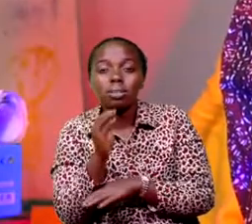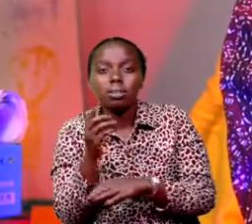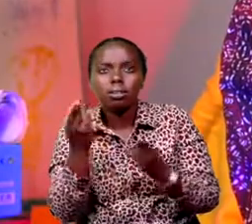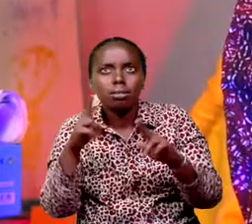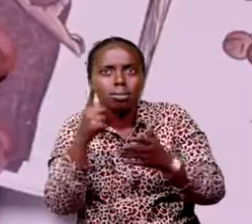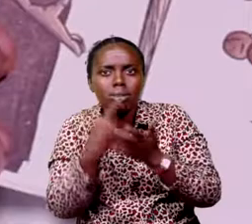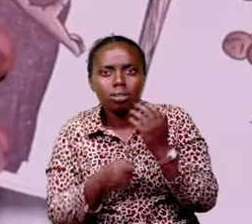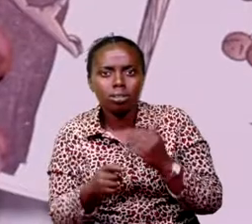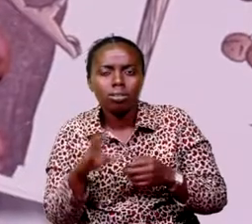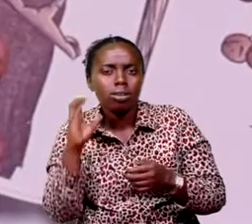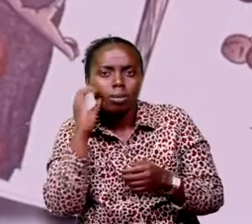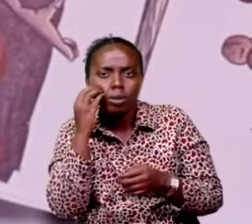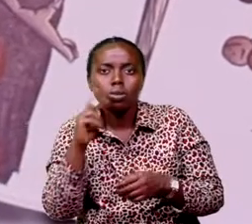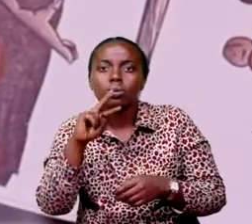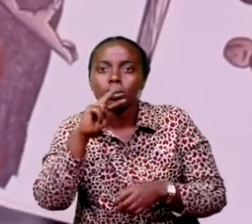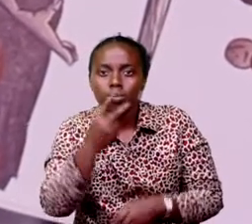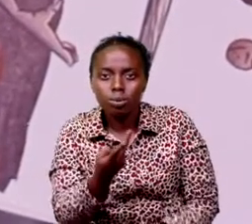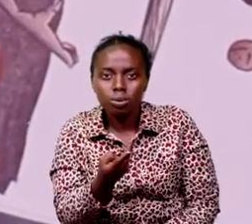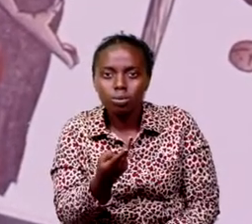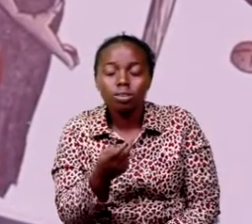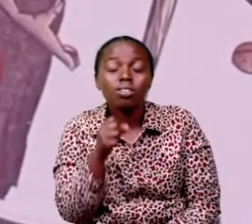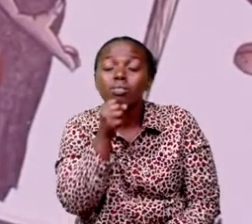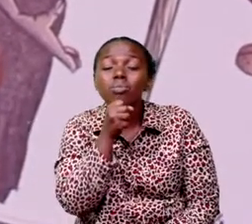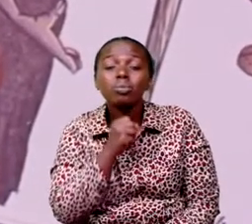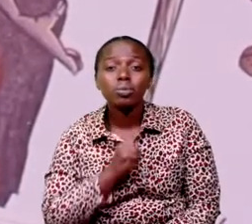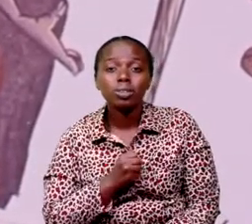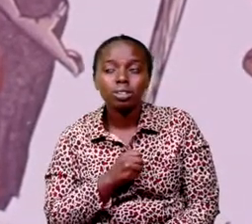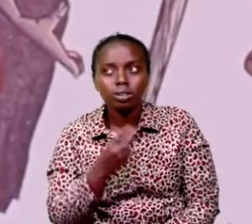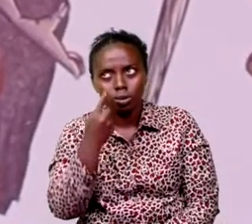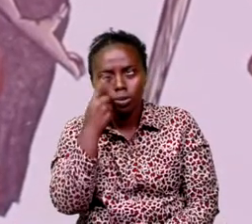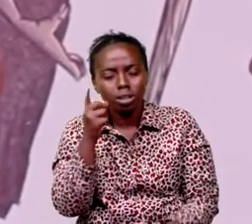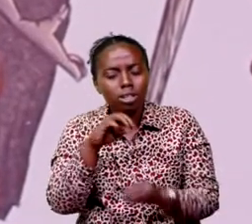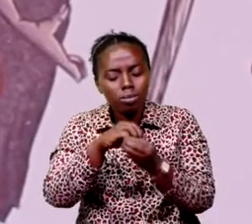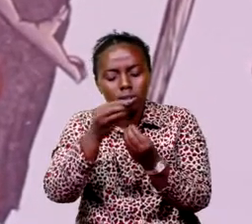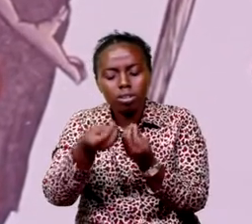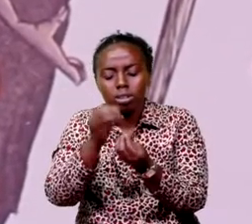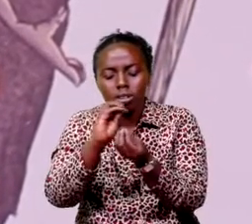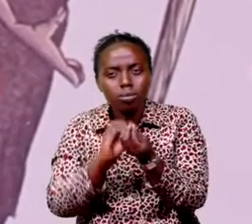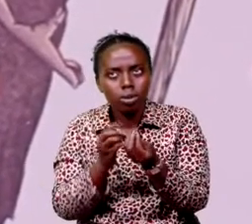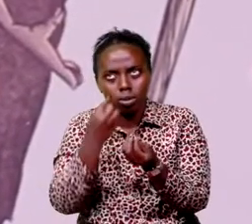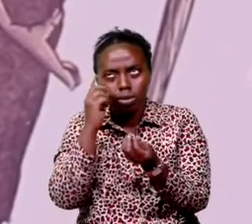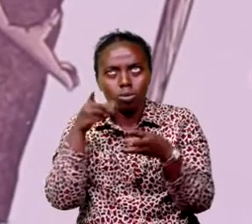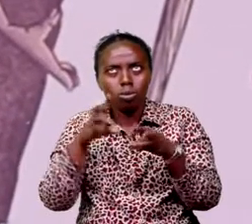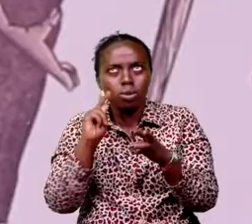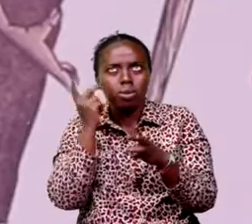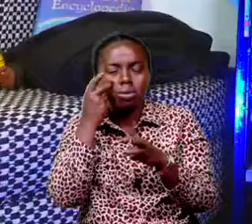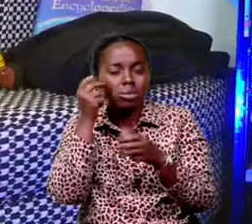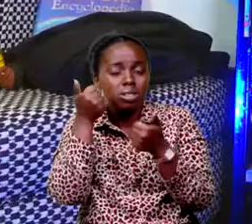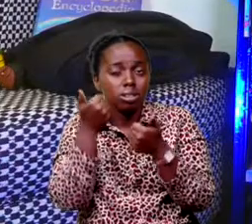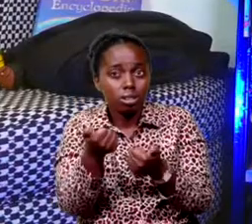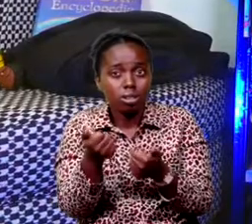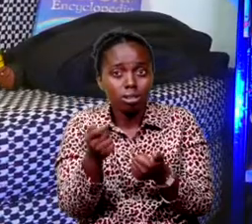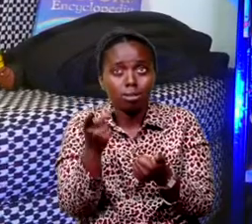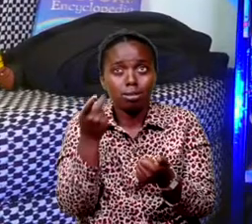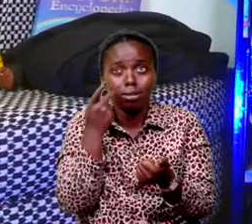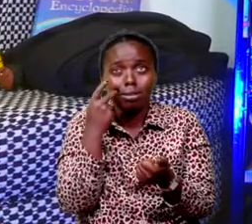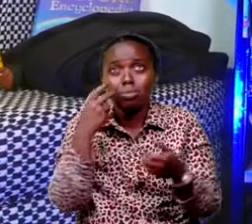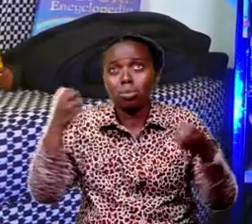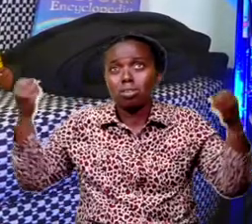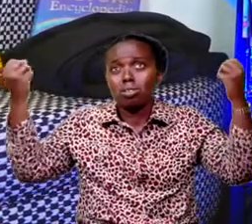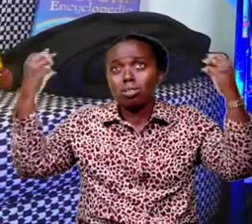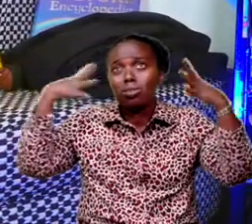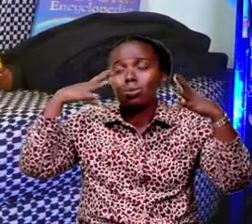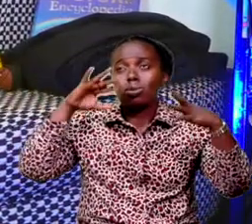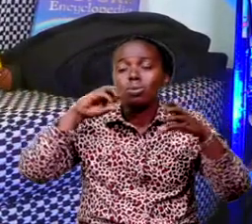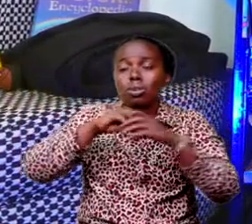yabaye amacunga niko kumusubiza ati mukecuru twarebye imineke tubona ukuntu isa neza wagira ngo n'utuzuma tumurikira